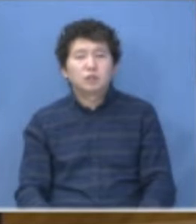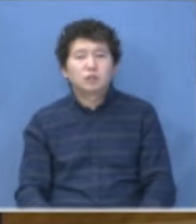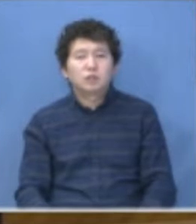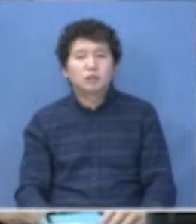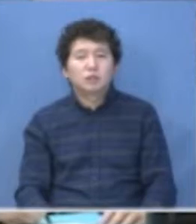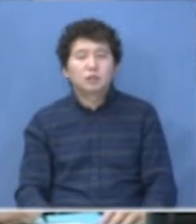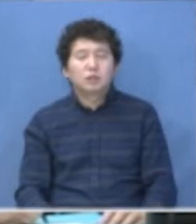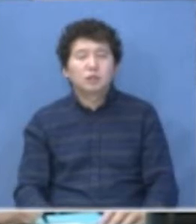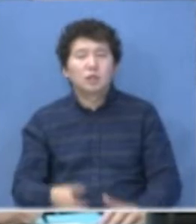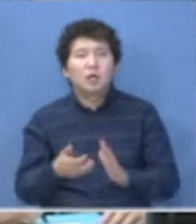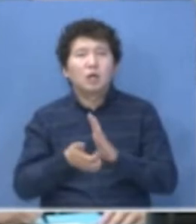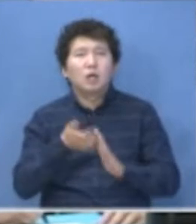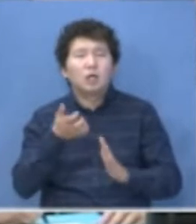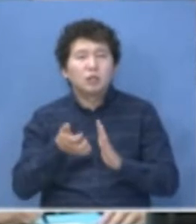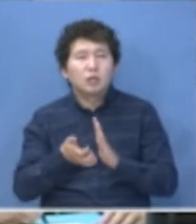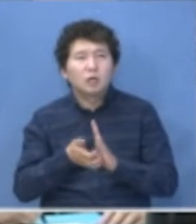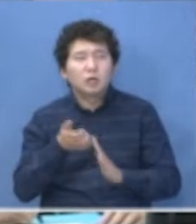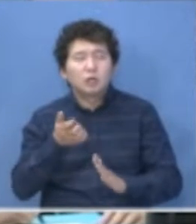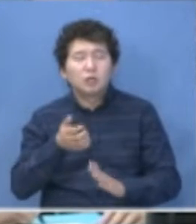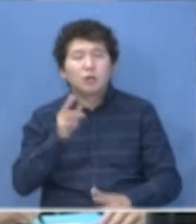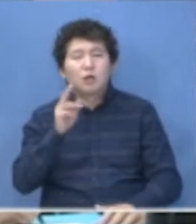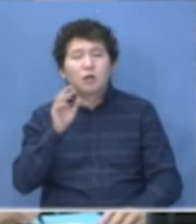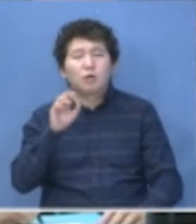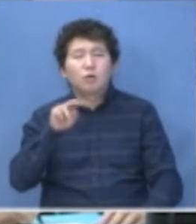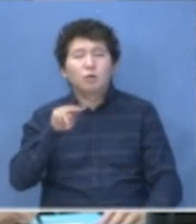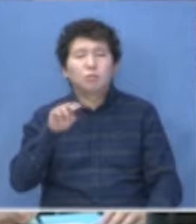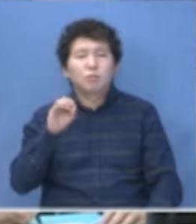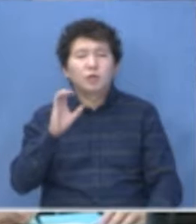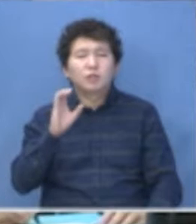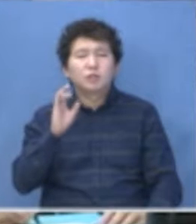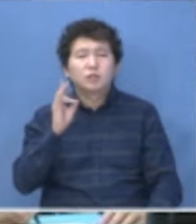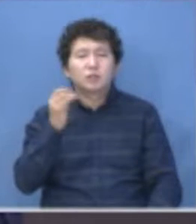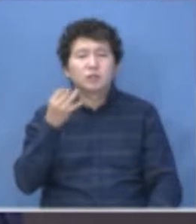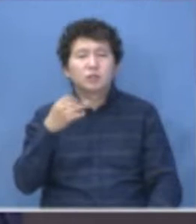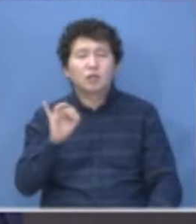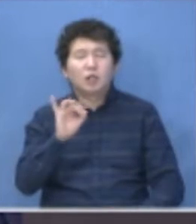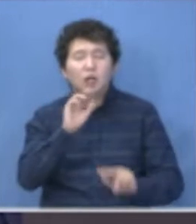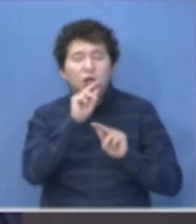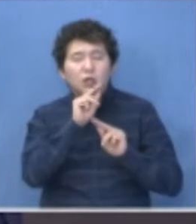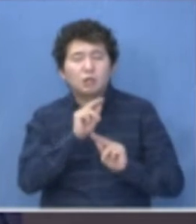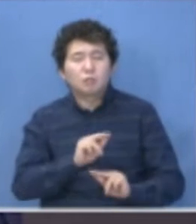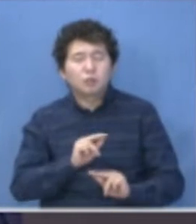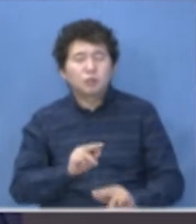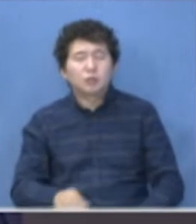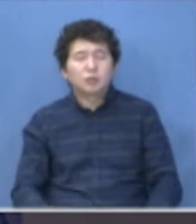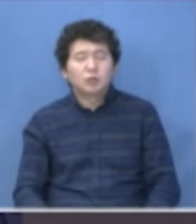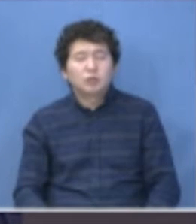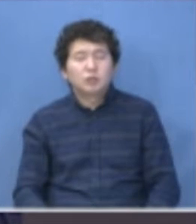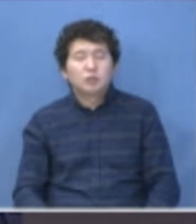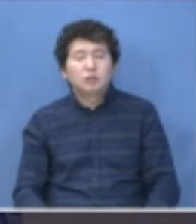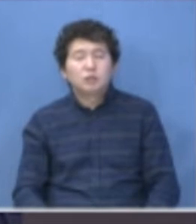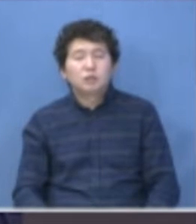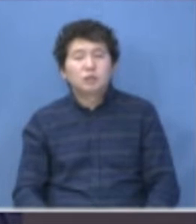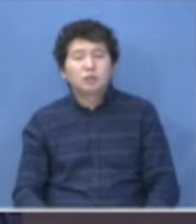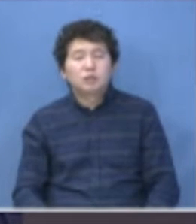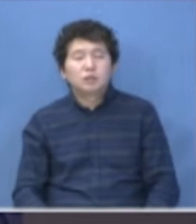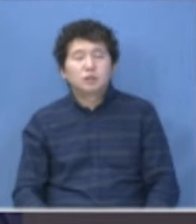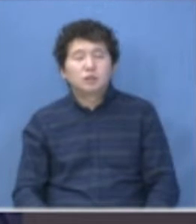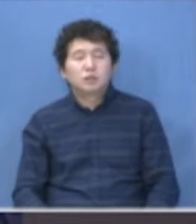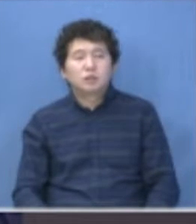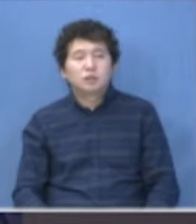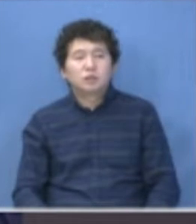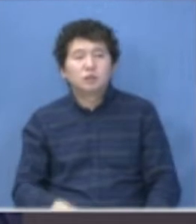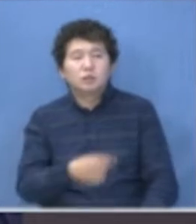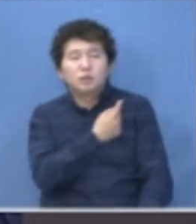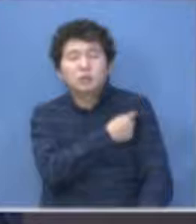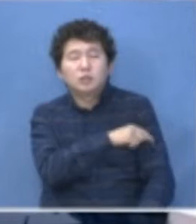результат недостаточно эффективной комплексной работы уполномоченных органов. Но теперь на первый план выходят вопросы организации медицинской